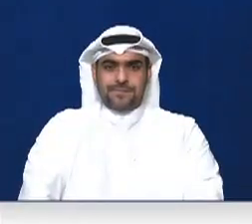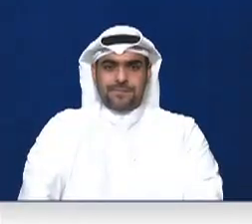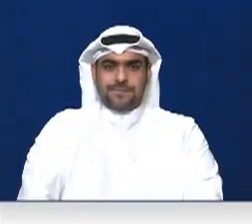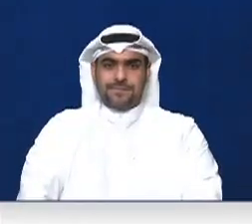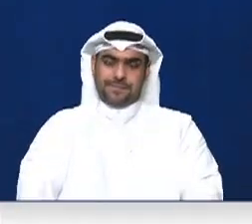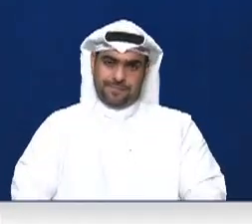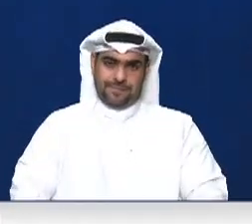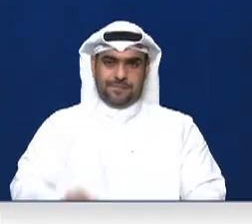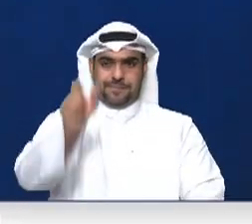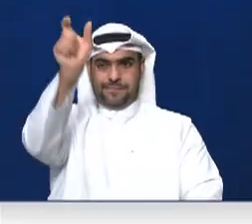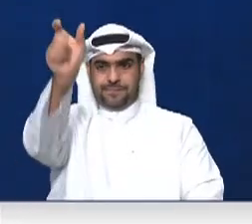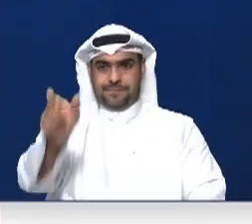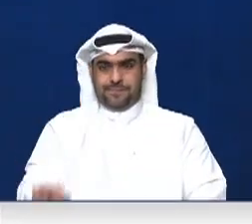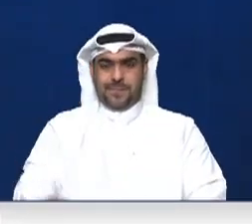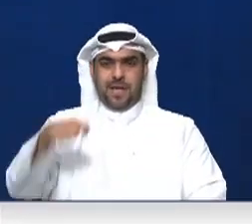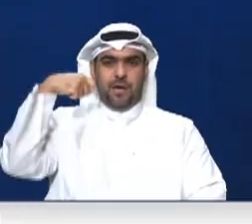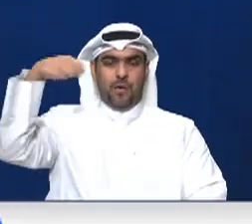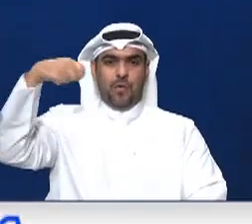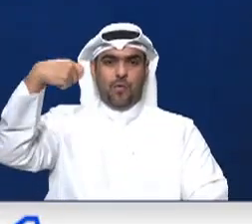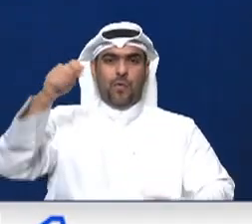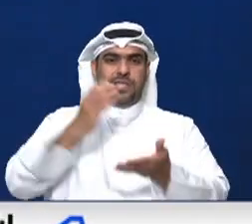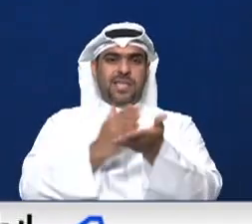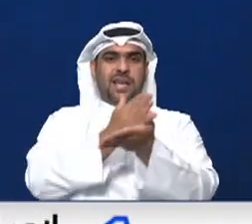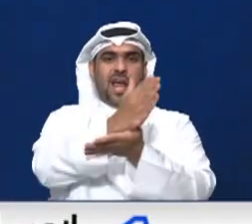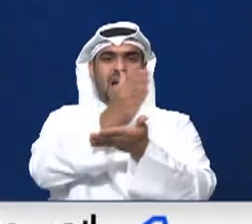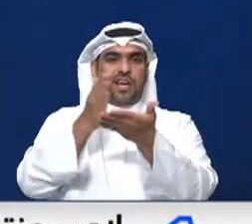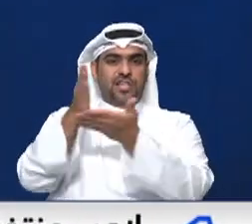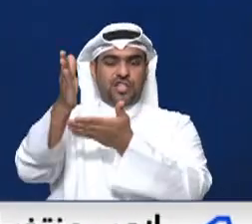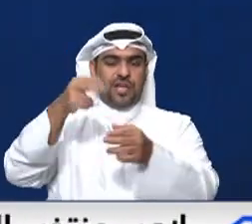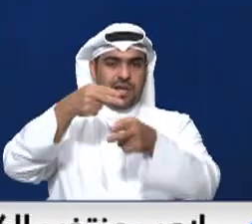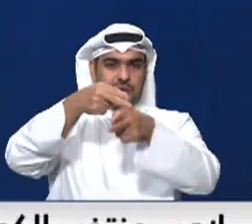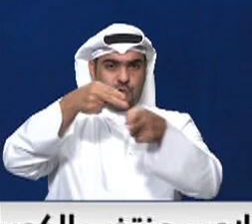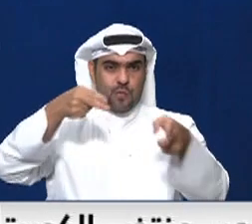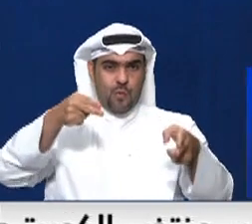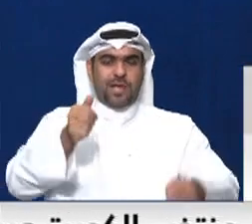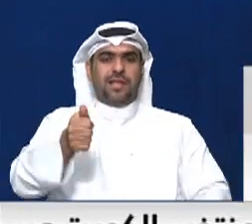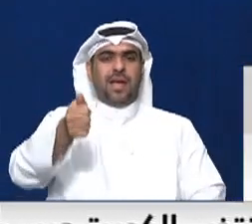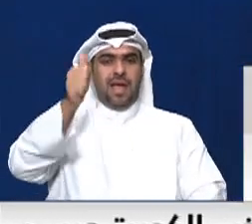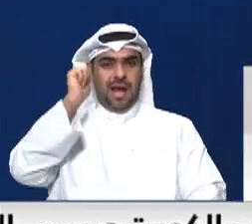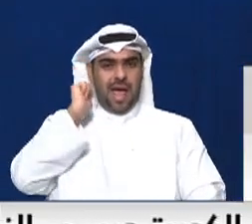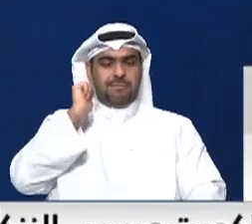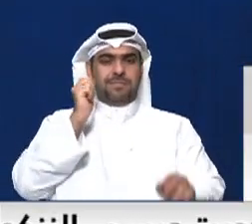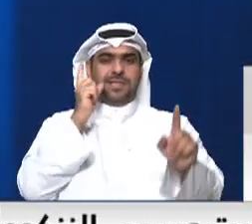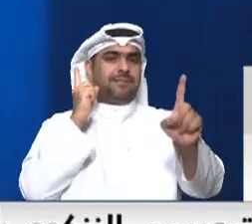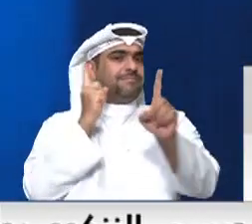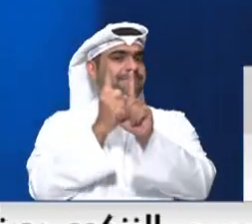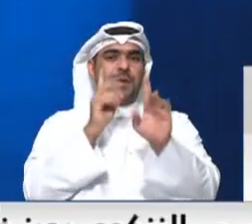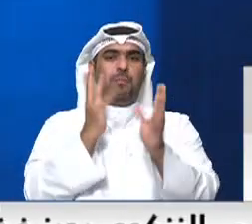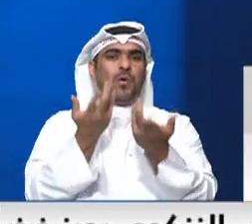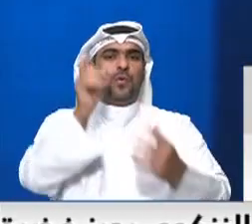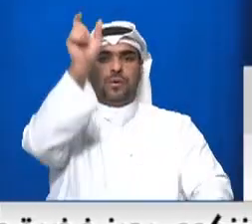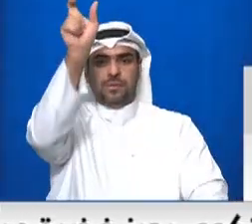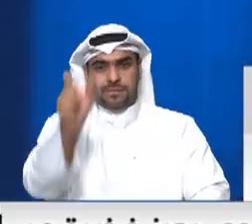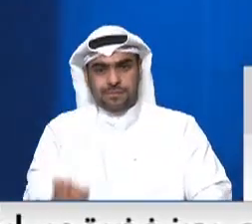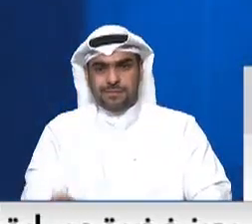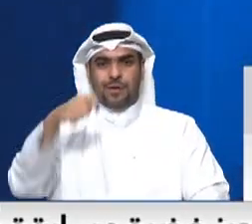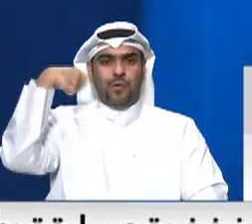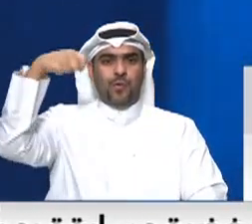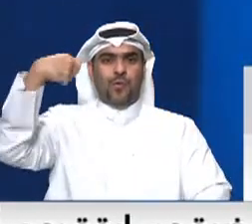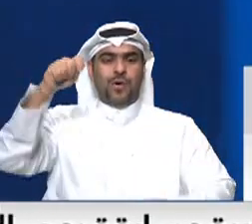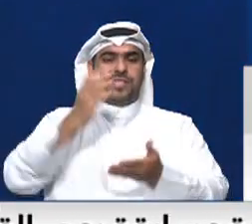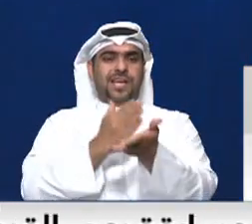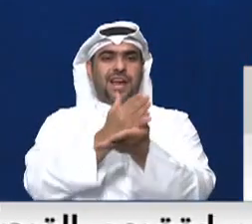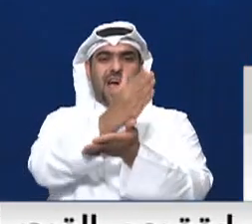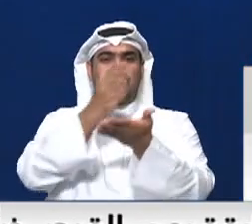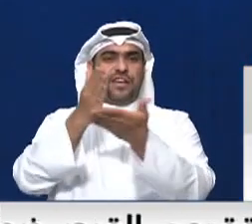التقى وزير الخارجية الشيخ سالم عبد الله الجابر الصباح أمس وزير الشؤون الخارجية والهجرة والتونسيين بالخارج